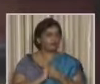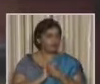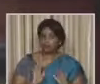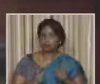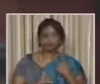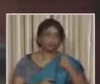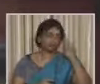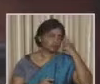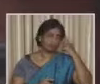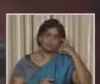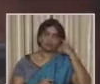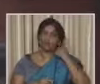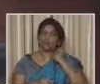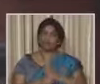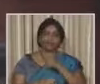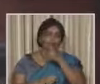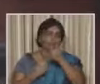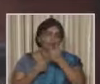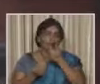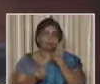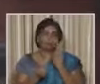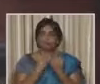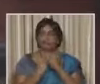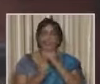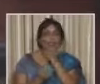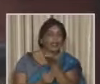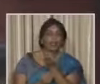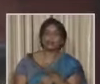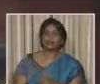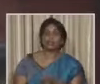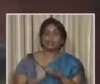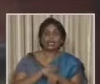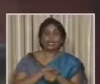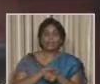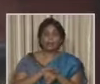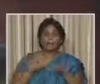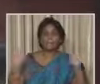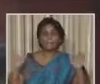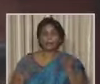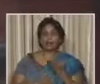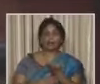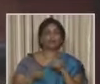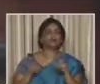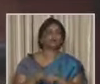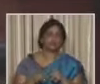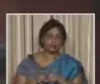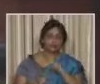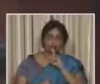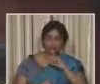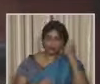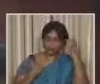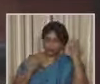அரசாங்கத்திடம் நியாயமான விசாரணையை கேட்பது ஆமையிடமிருந்து இறகினை கேட்பது போலத்தான் அமையும் என கூறி விடைபெறுகிறேன். நன்றி.